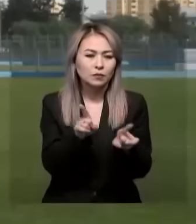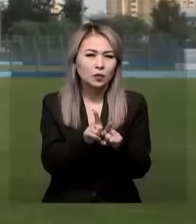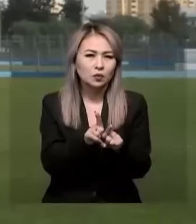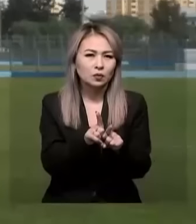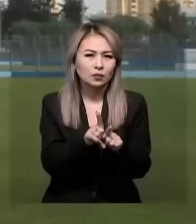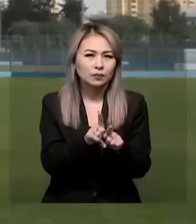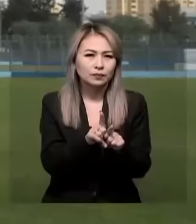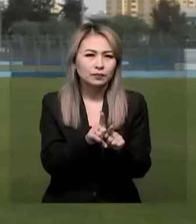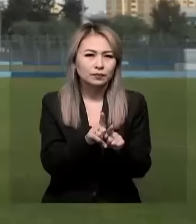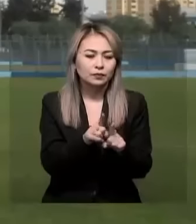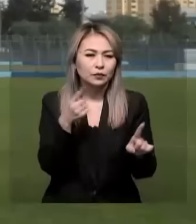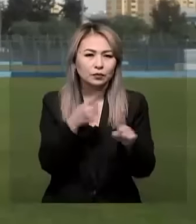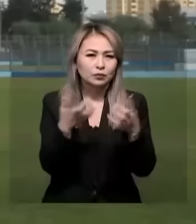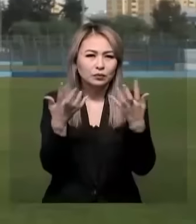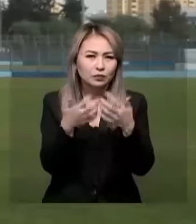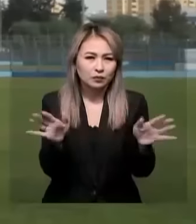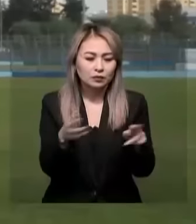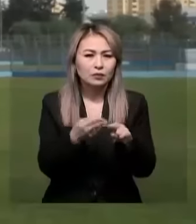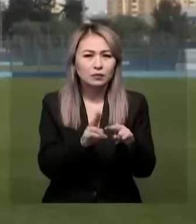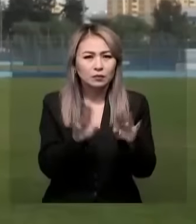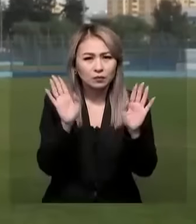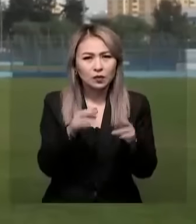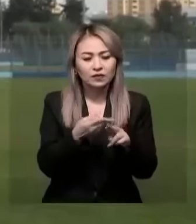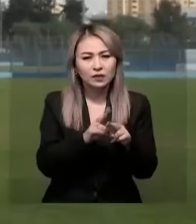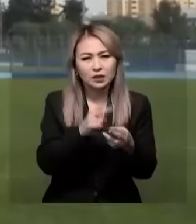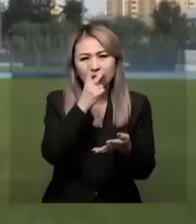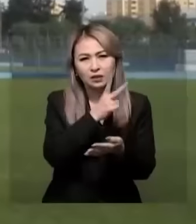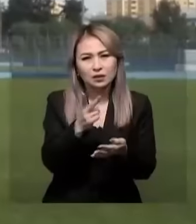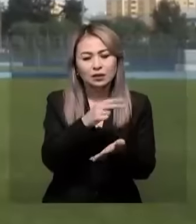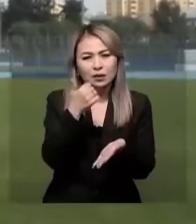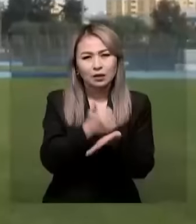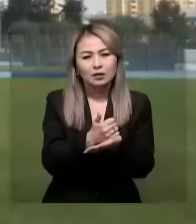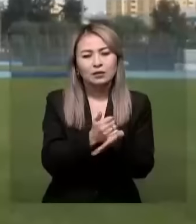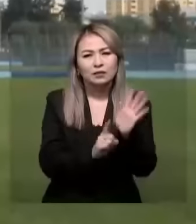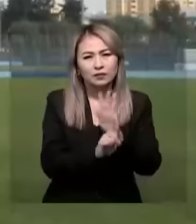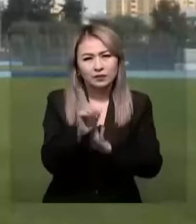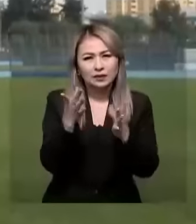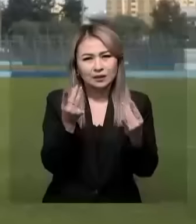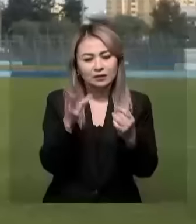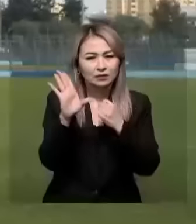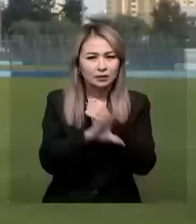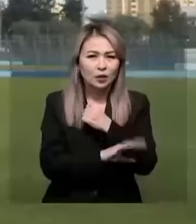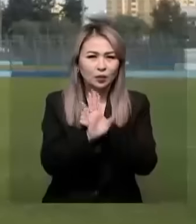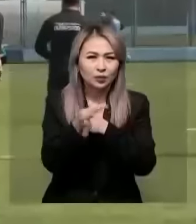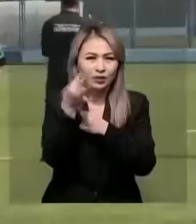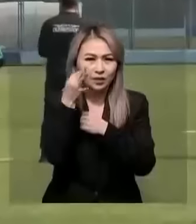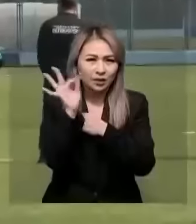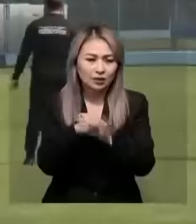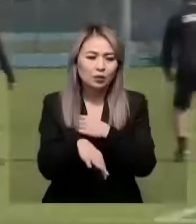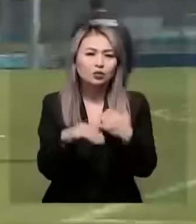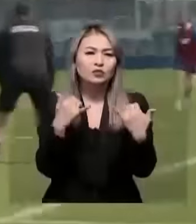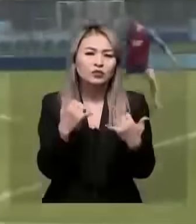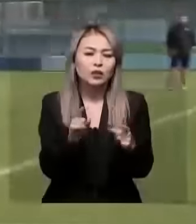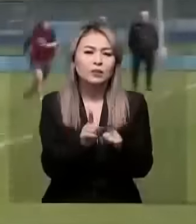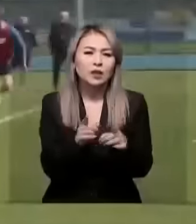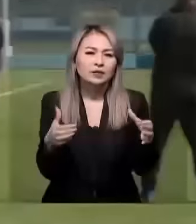өкінішке орай енді голды санамай қалды. Бірақ енді бәрі басы ашы болса, соңы тәтті болады деп ойлаймын. Жалпы